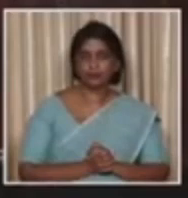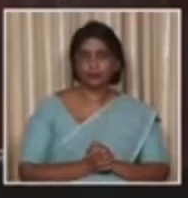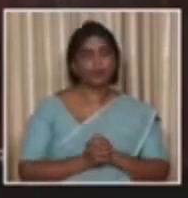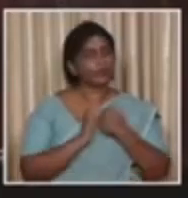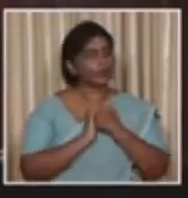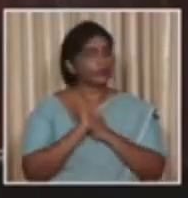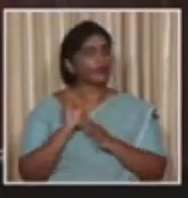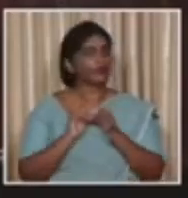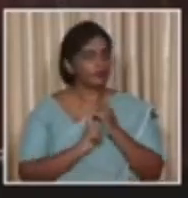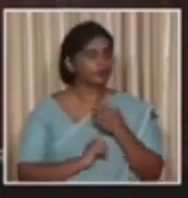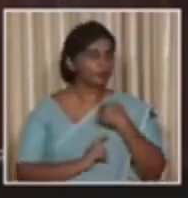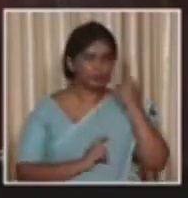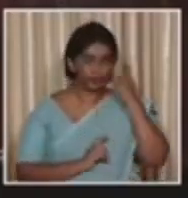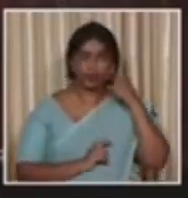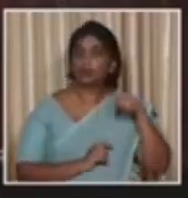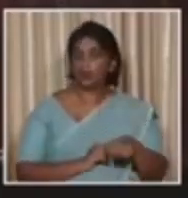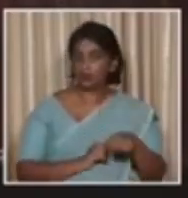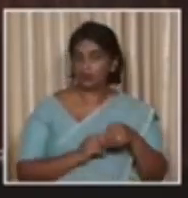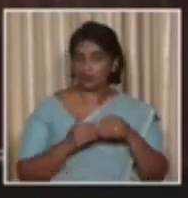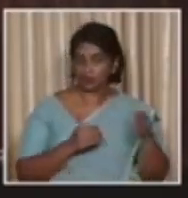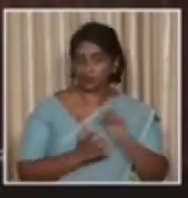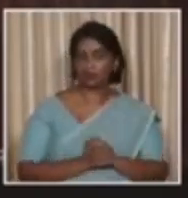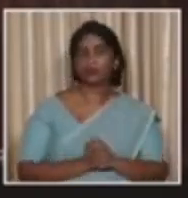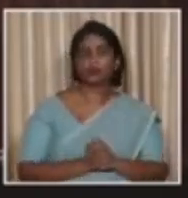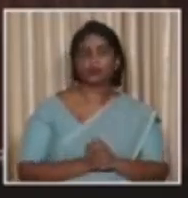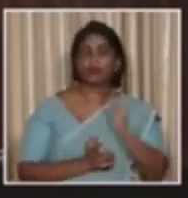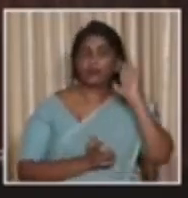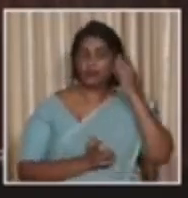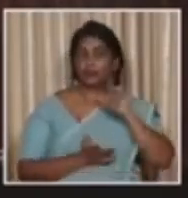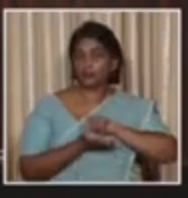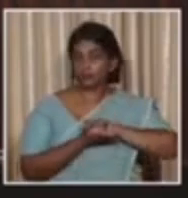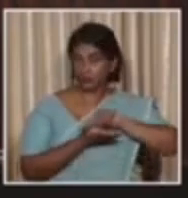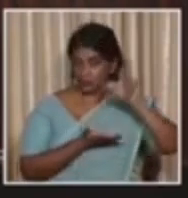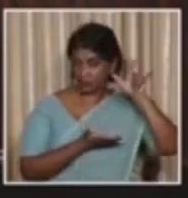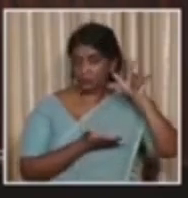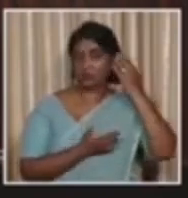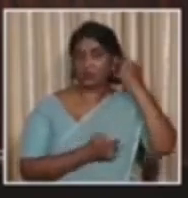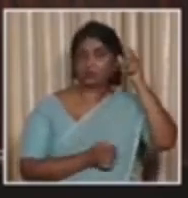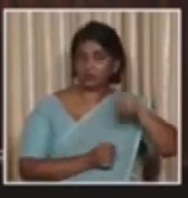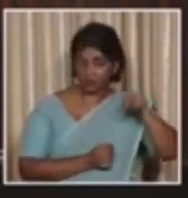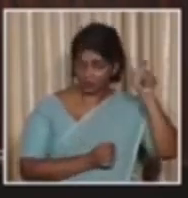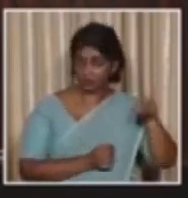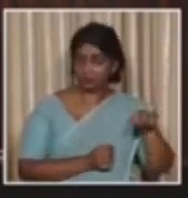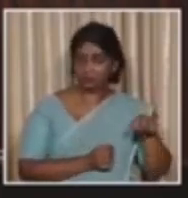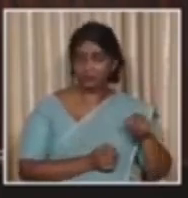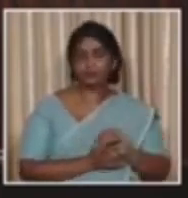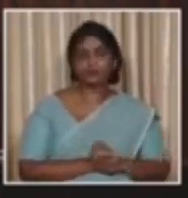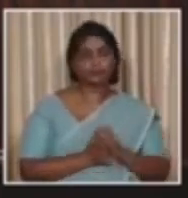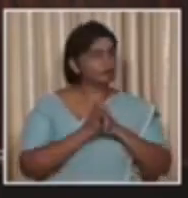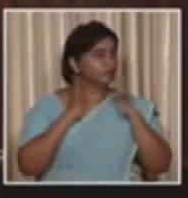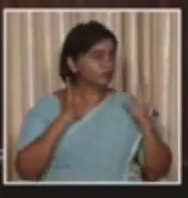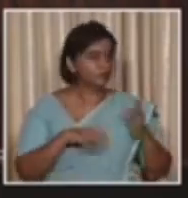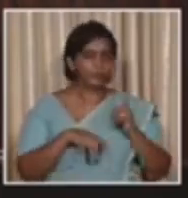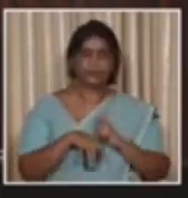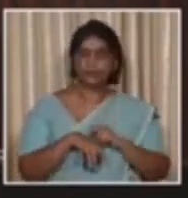රු ඇමැත්තුමනි අපි දන්නවා අද වෙනකොට විශේෂයෙන්ම විදේශගතවන කාන්තාව ගොඩක්